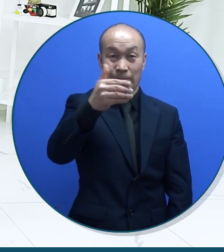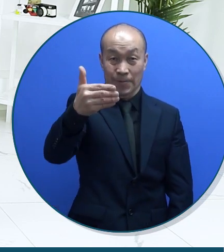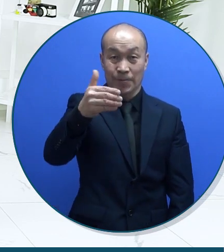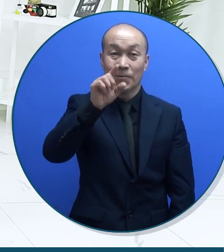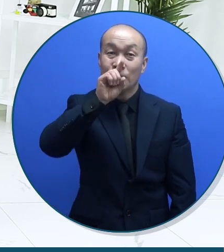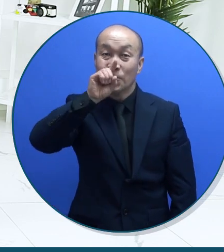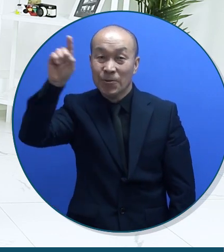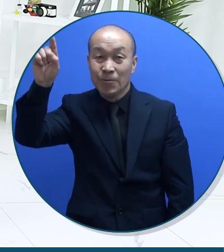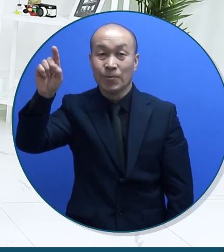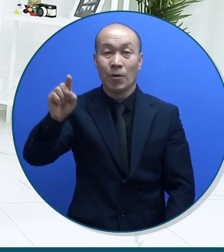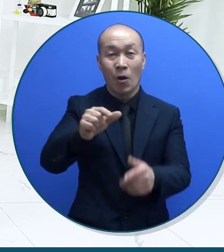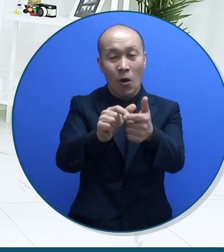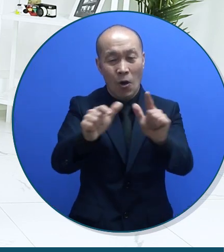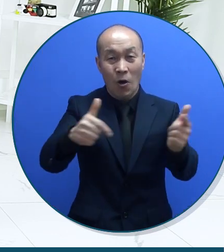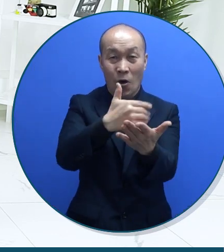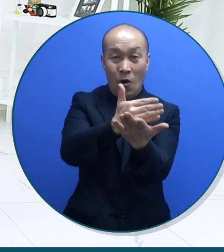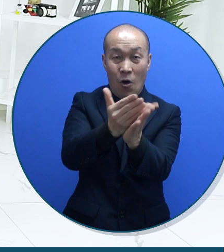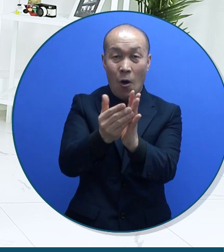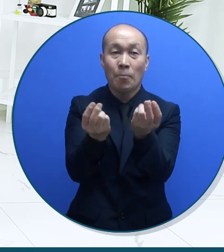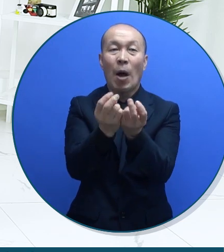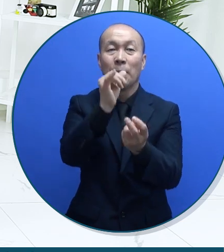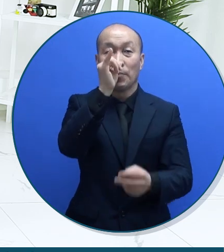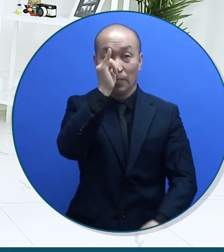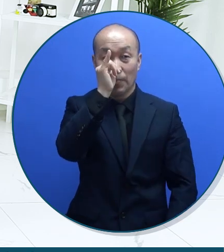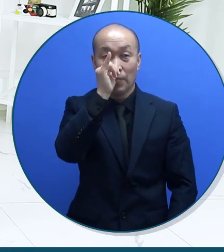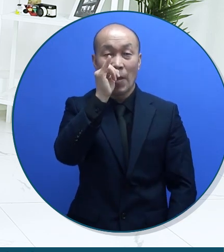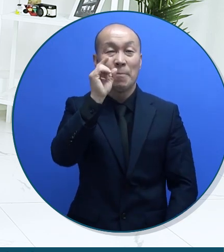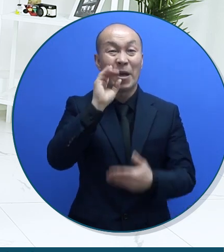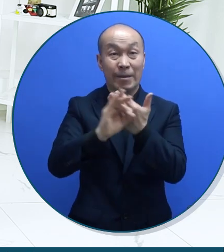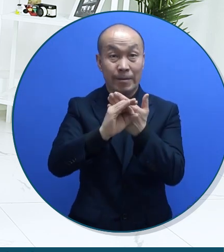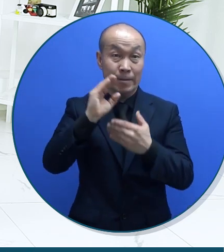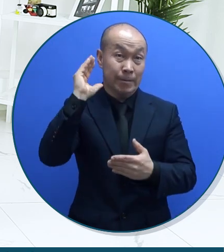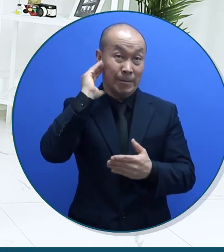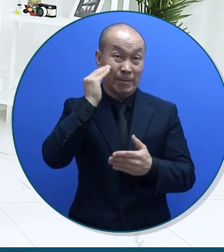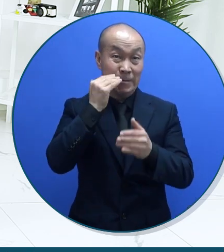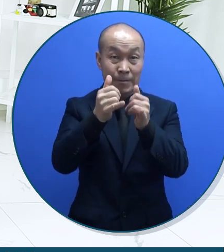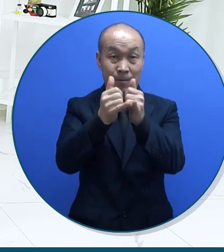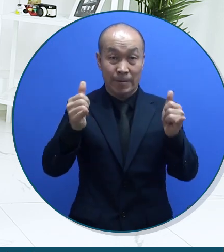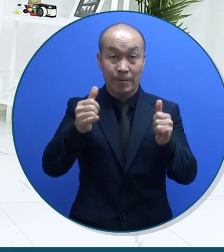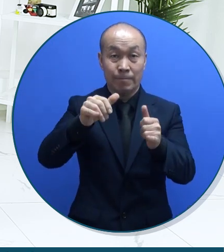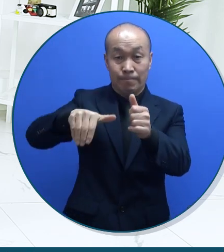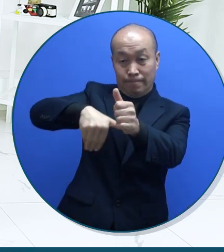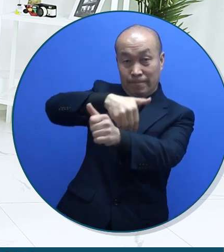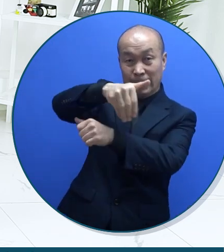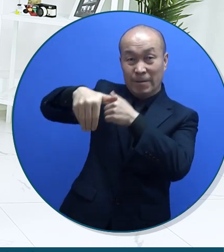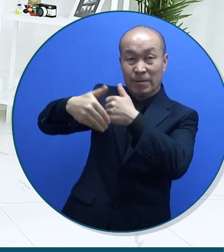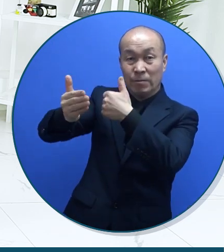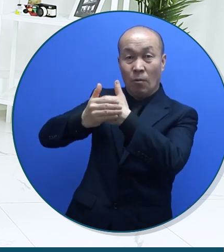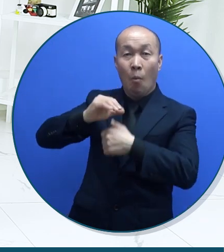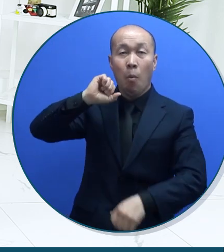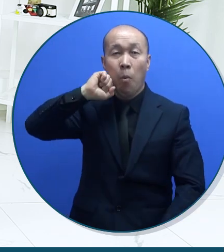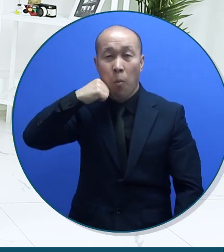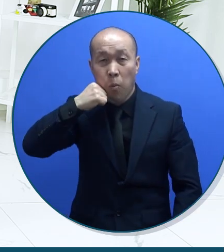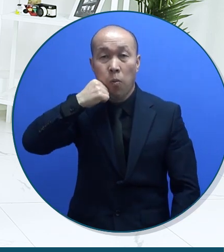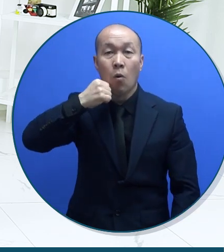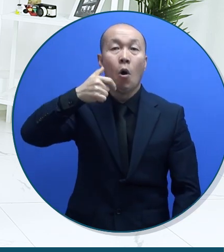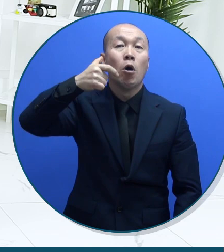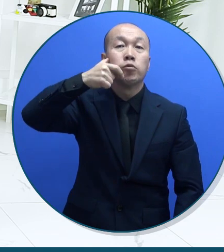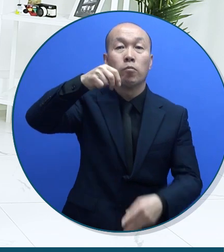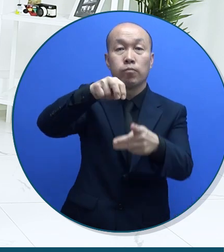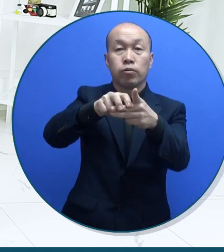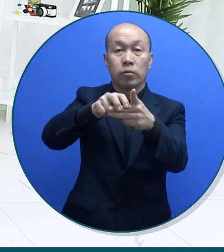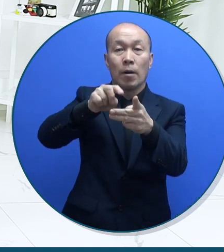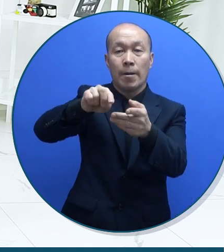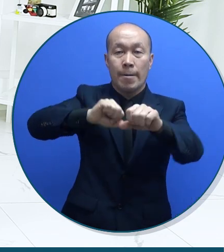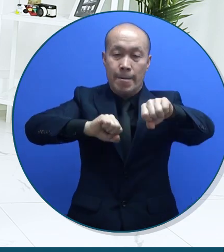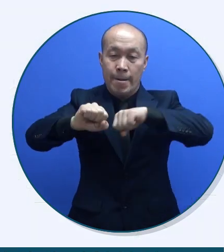(119) 신고에는 다양한 방법이 있는데요. 만약 청각장애인의 경우 주변에 도움을 청할 수 없다면 손말이음센터를 활용할